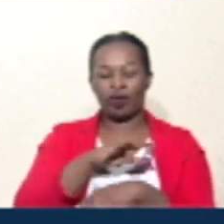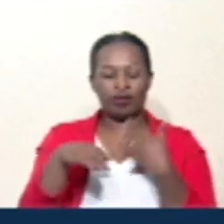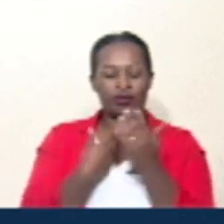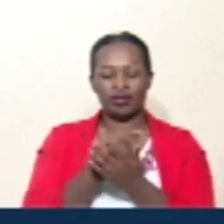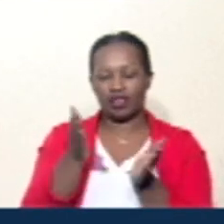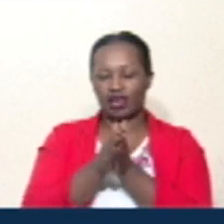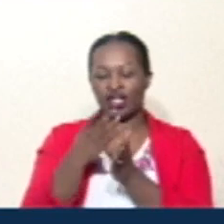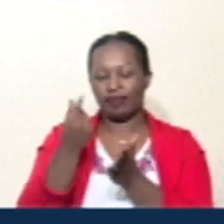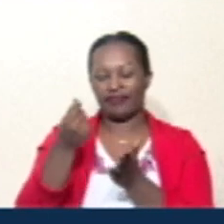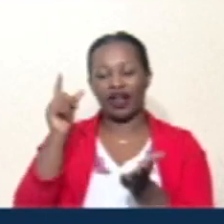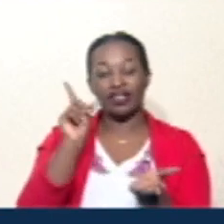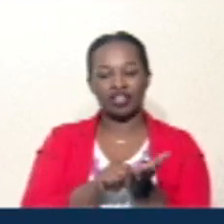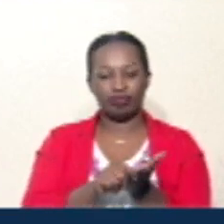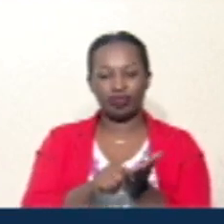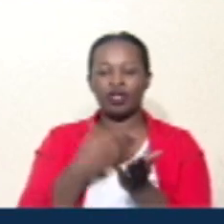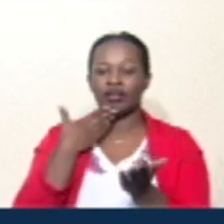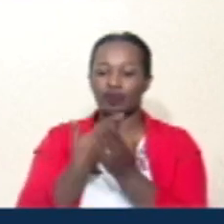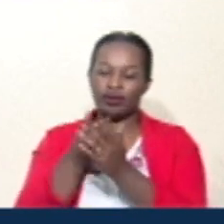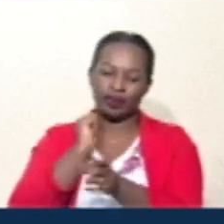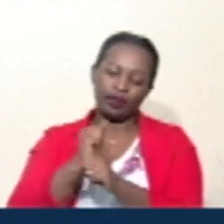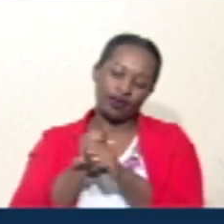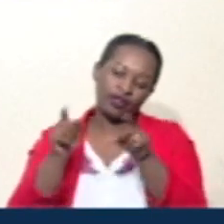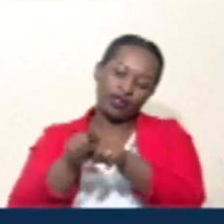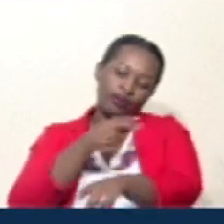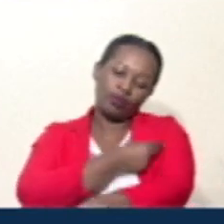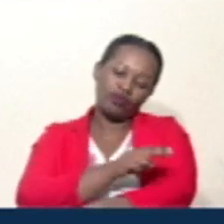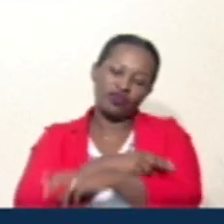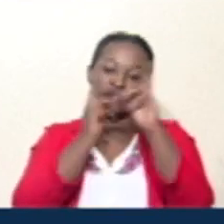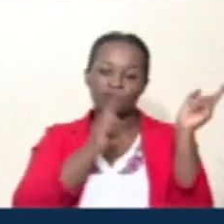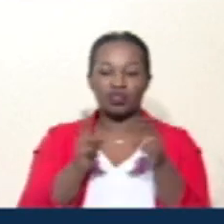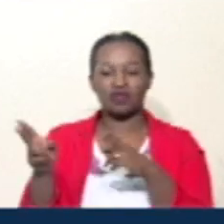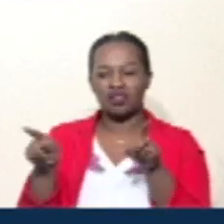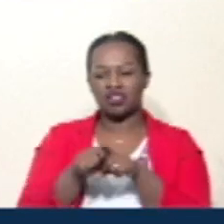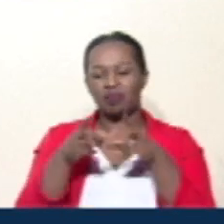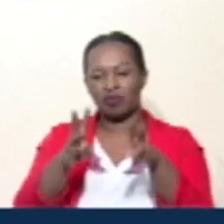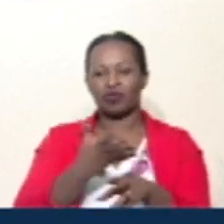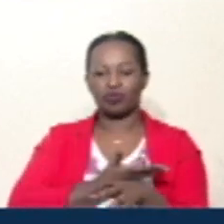byakorwa nk'ubundi buvuzi busanzwe nk'uko tububona ku bwishingizi bwa mituweli.